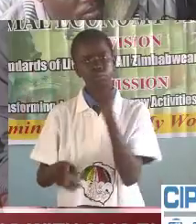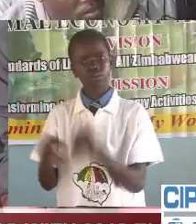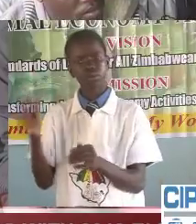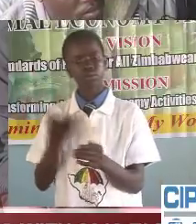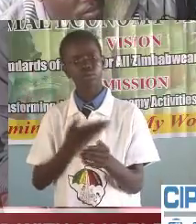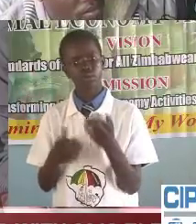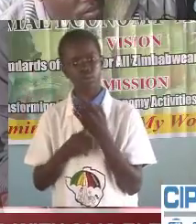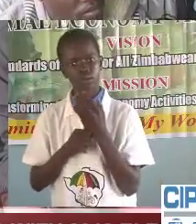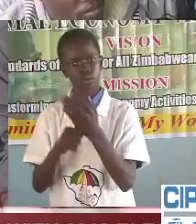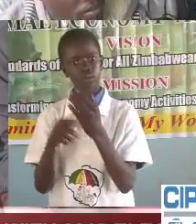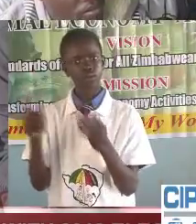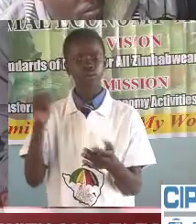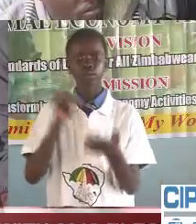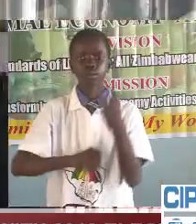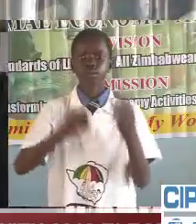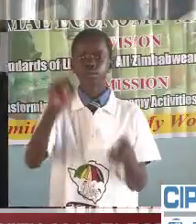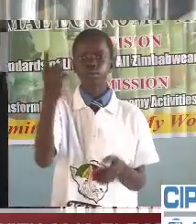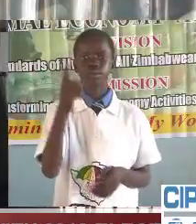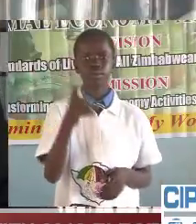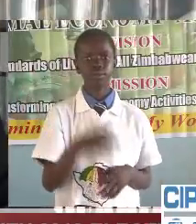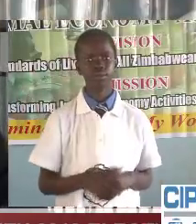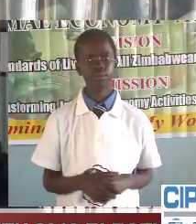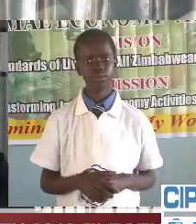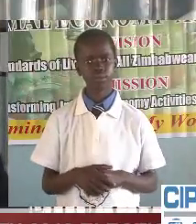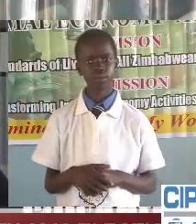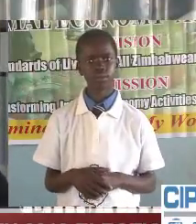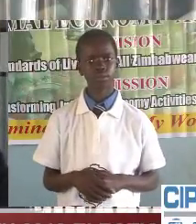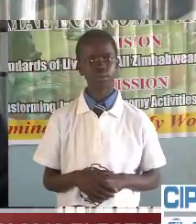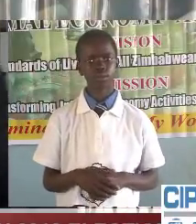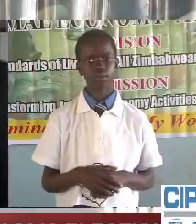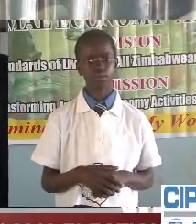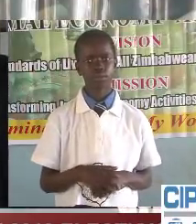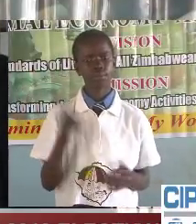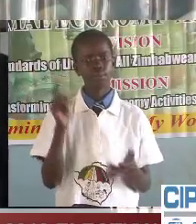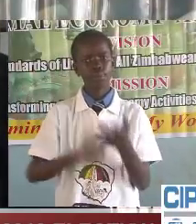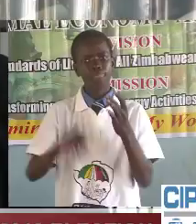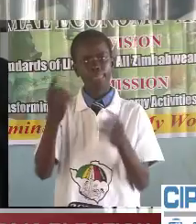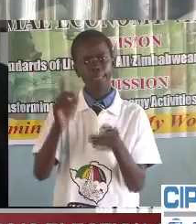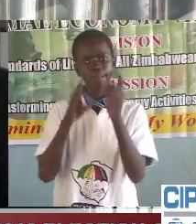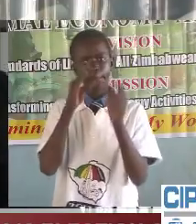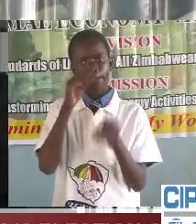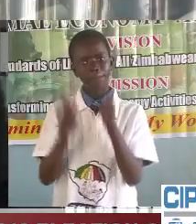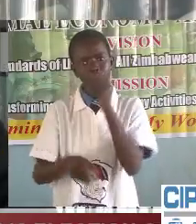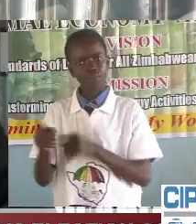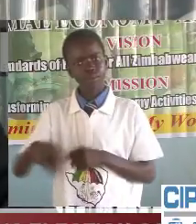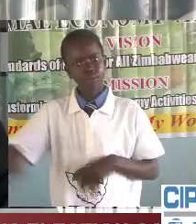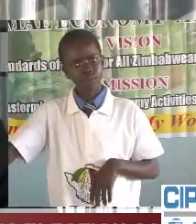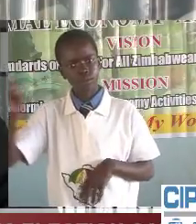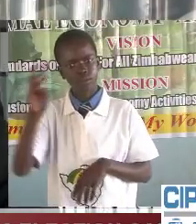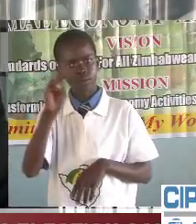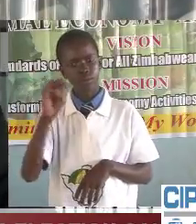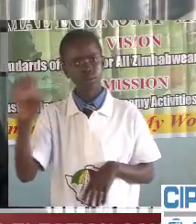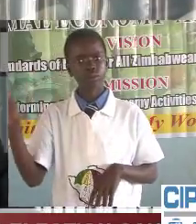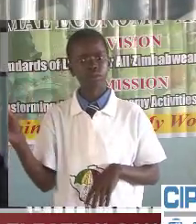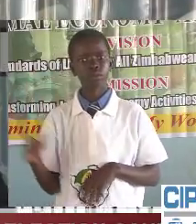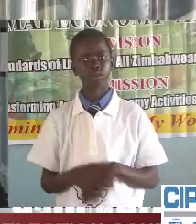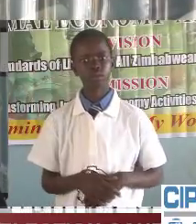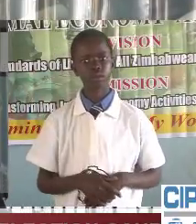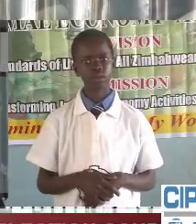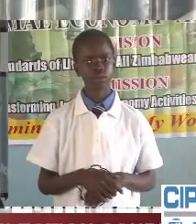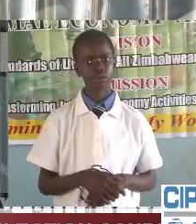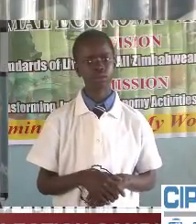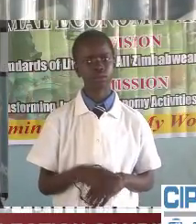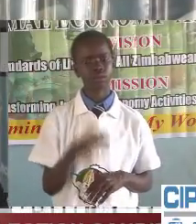kundokumirirai chokutanga isusu inini sakanzela pamuchatituma kuenda kukanzo